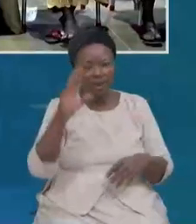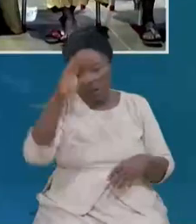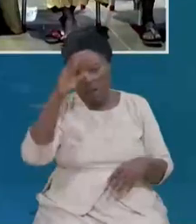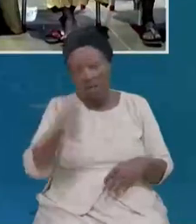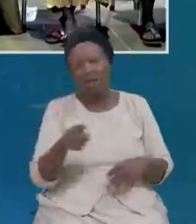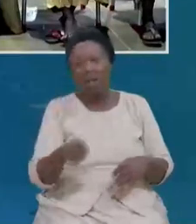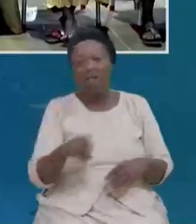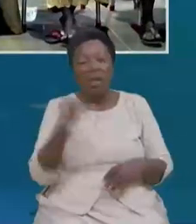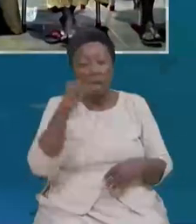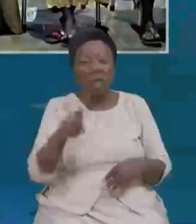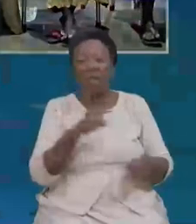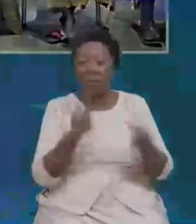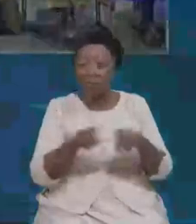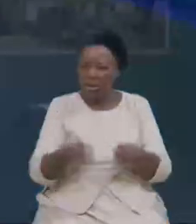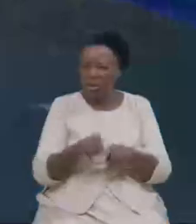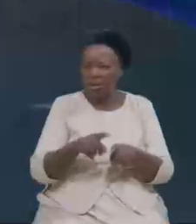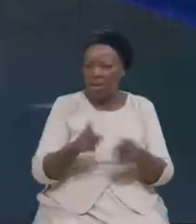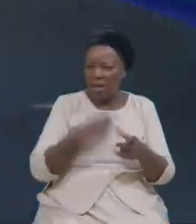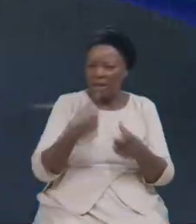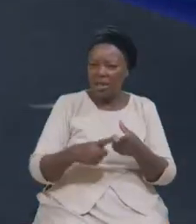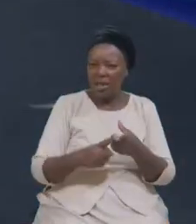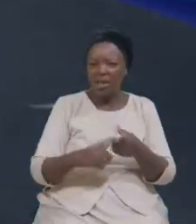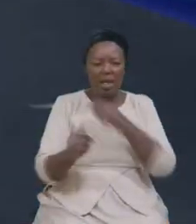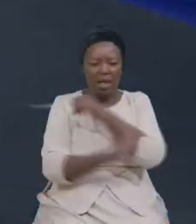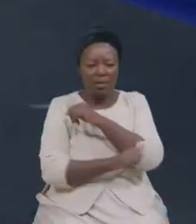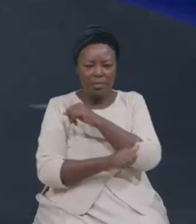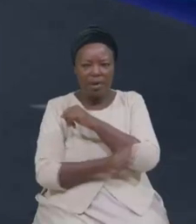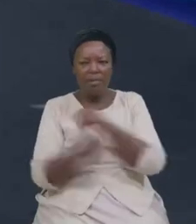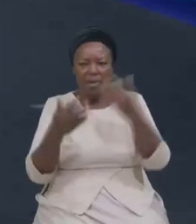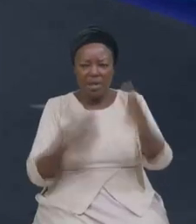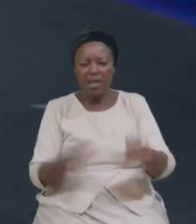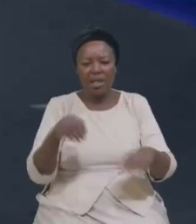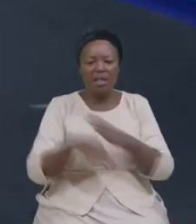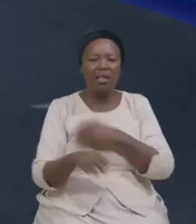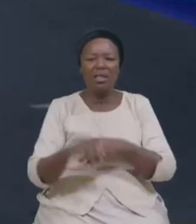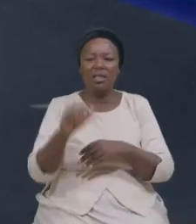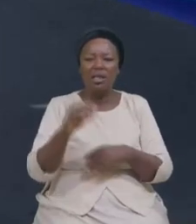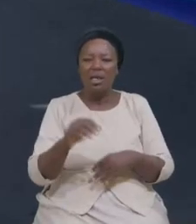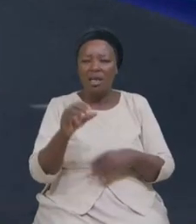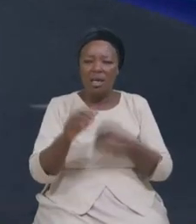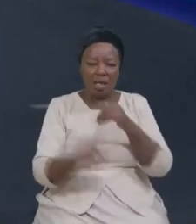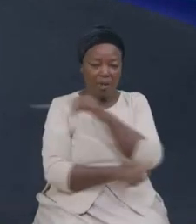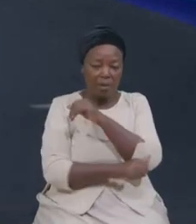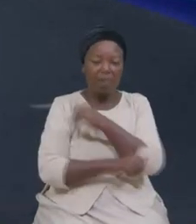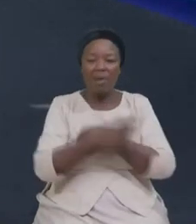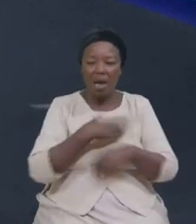était mort en Abraham, mort en Sarah, il ne pouvait pas avoir d'enfant.